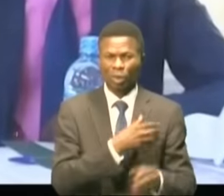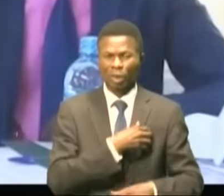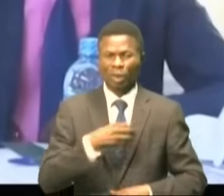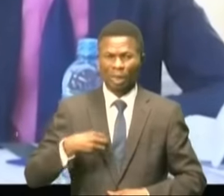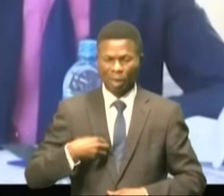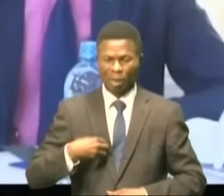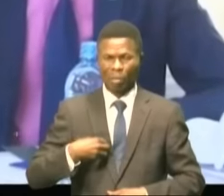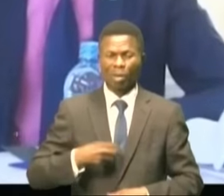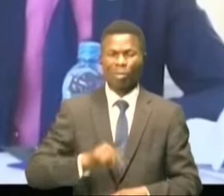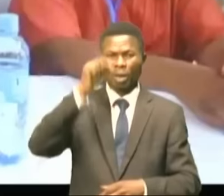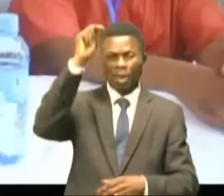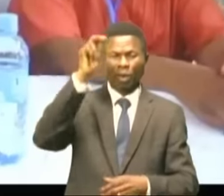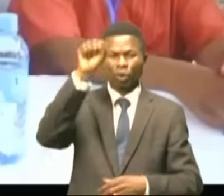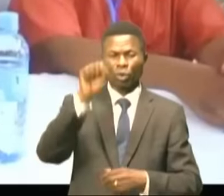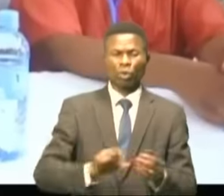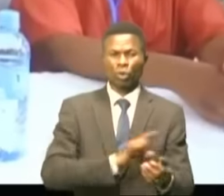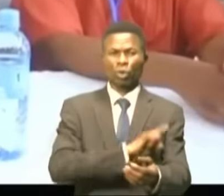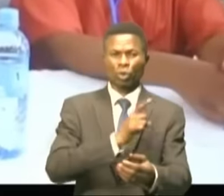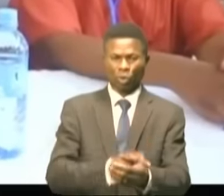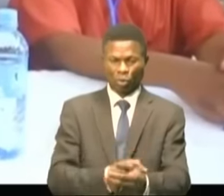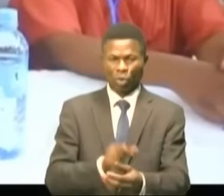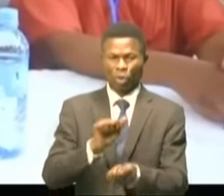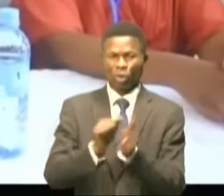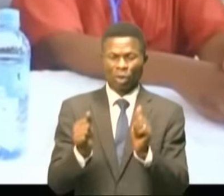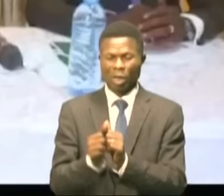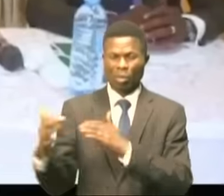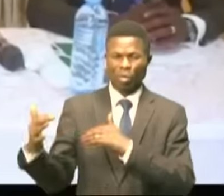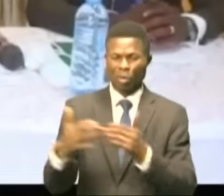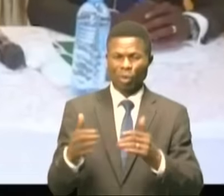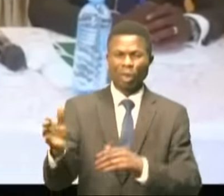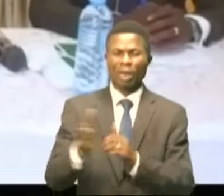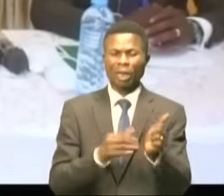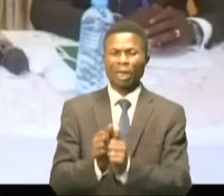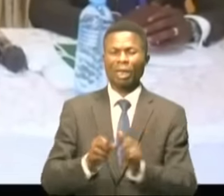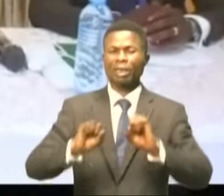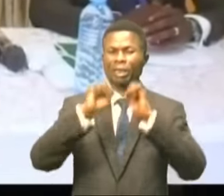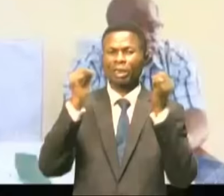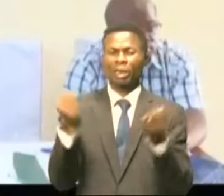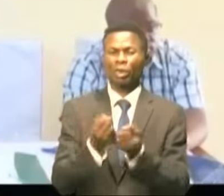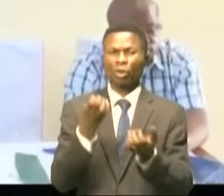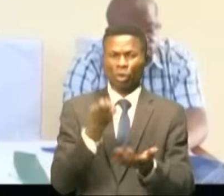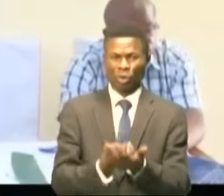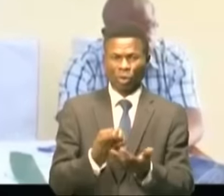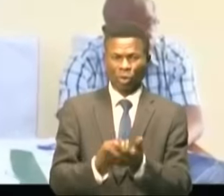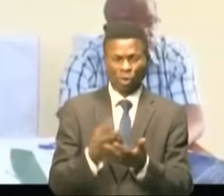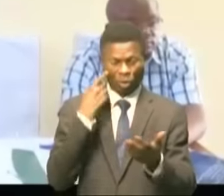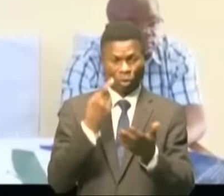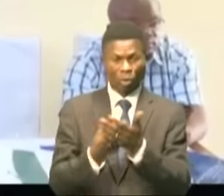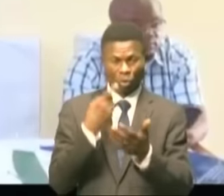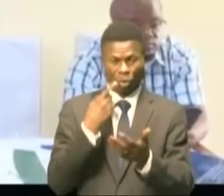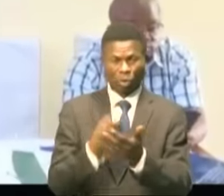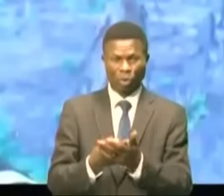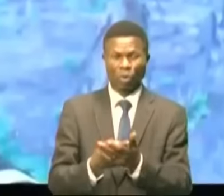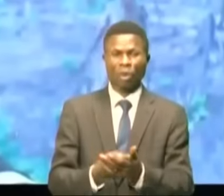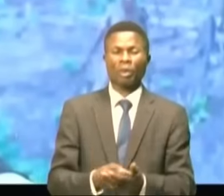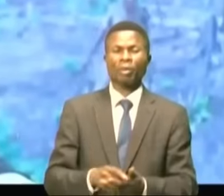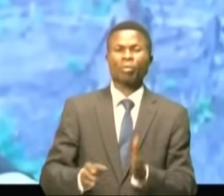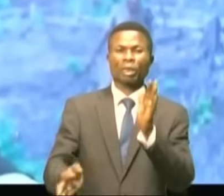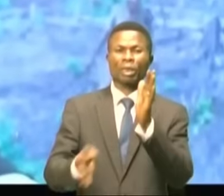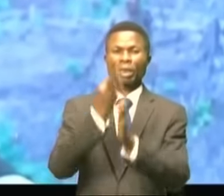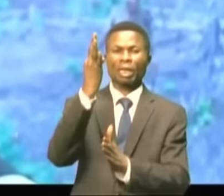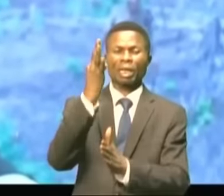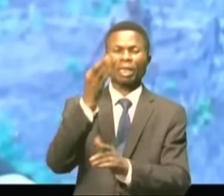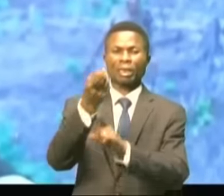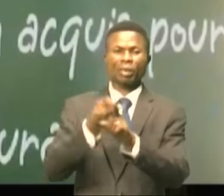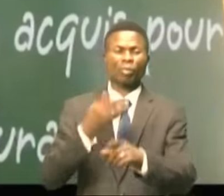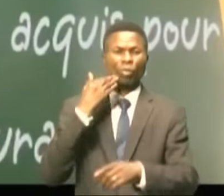en RDC, victimes de crimes de guerre et des défis socio-économiques et environnementaux, a été officiellement lancé à Goma ce lundi 13 mai